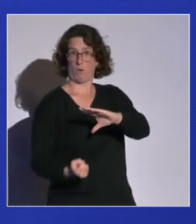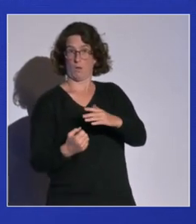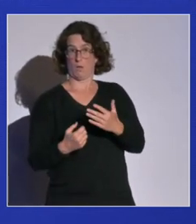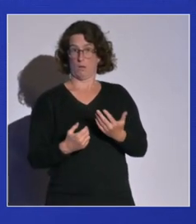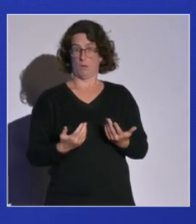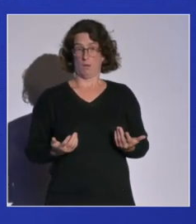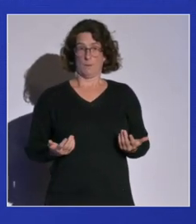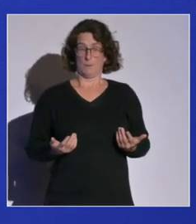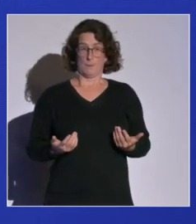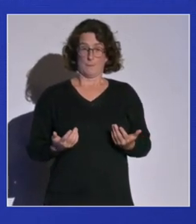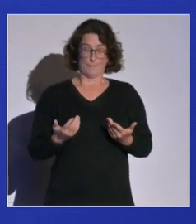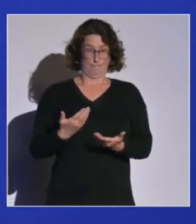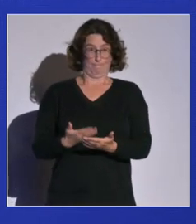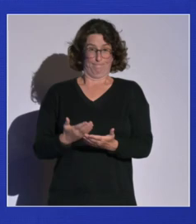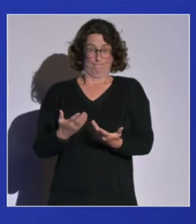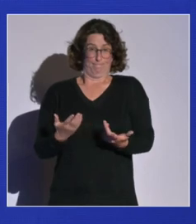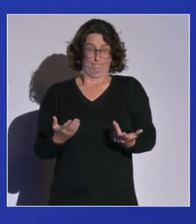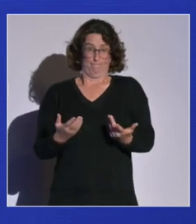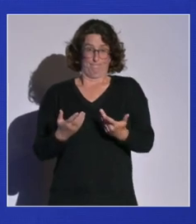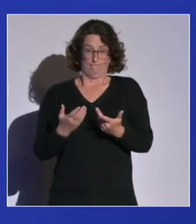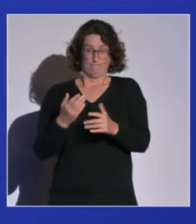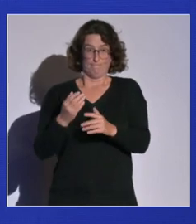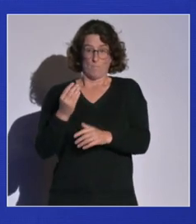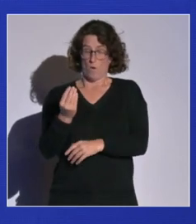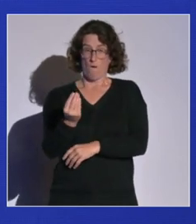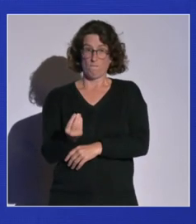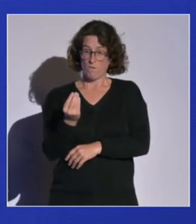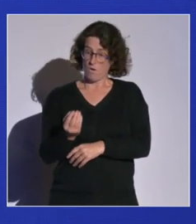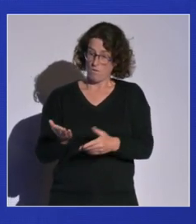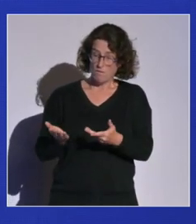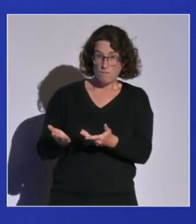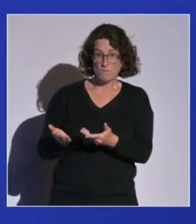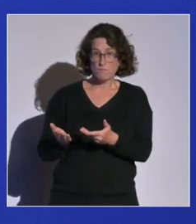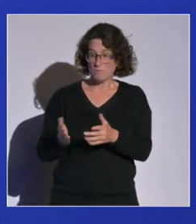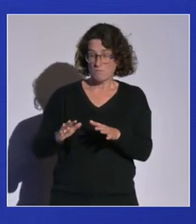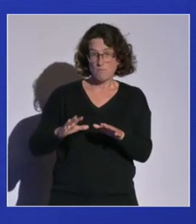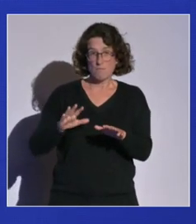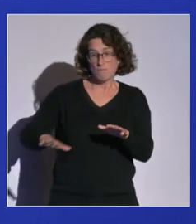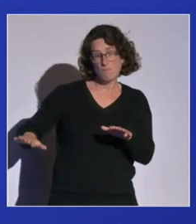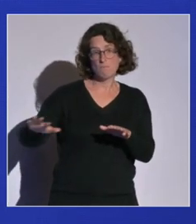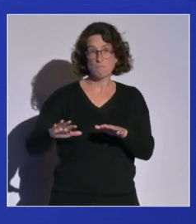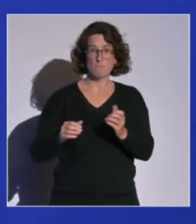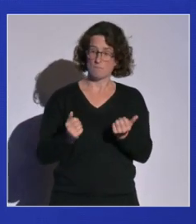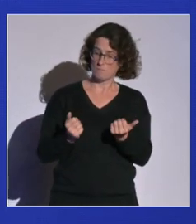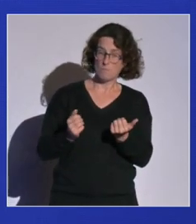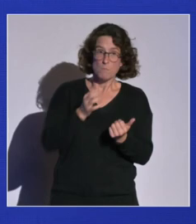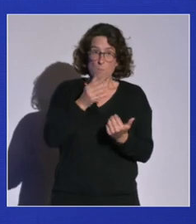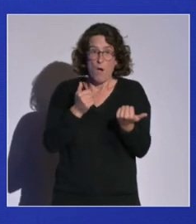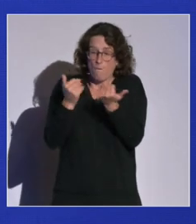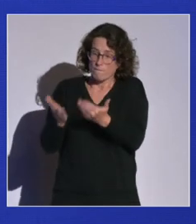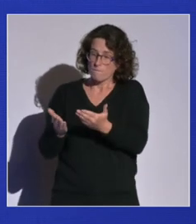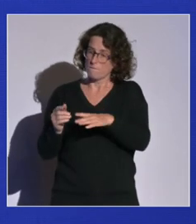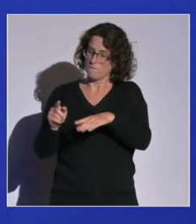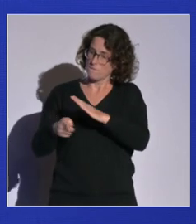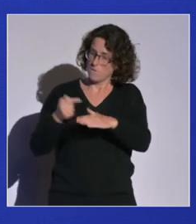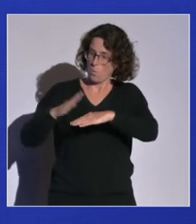Je ne peux pas accepter l'idée que nous ayons des enfants à qui nous ne pouvons pas offrir cette